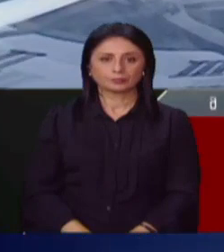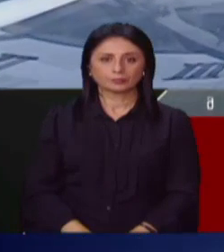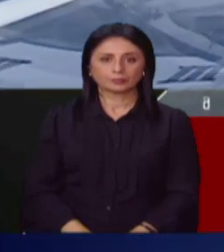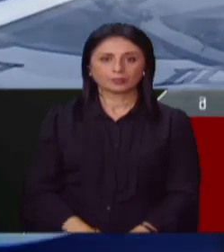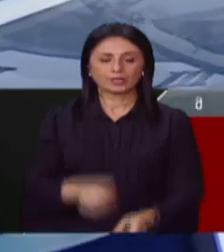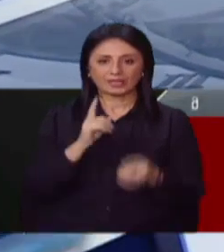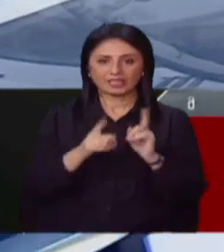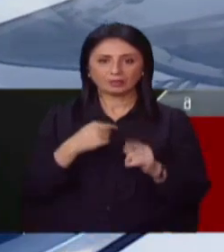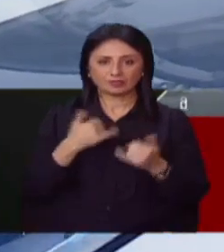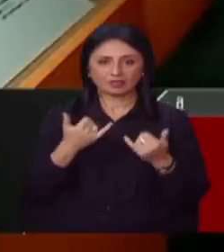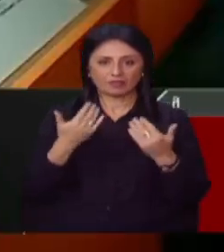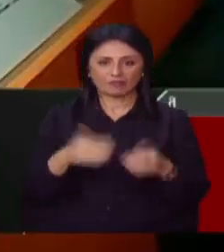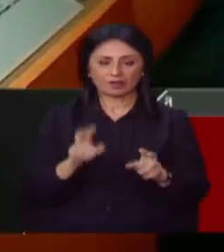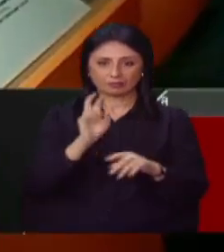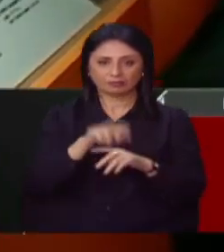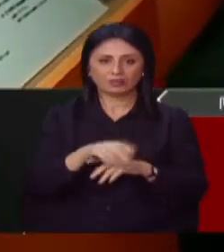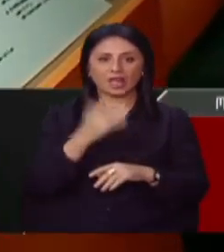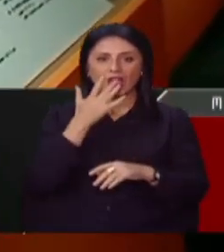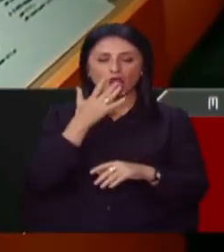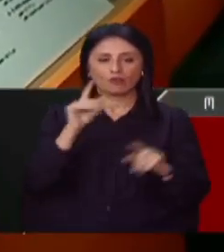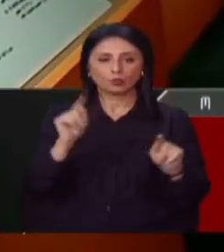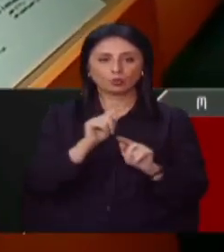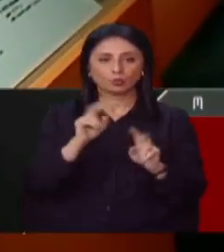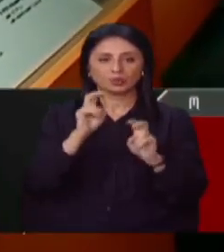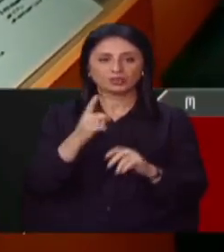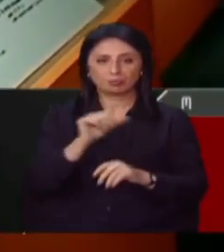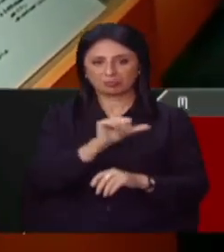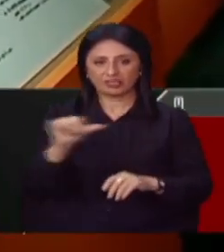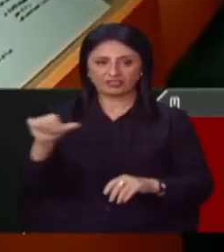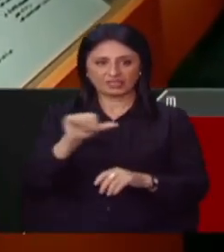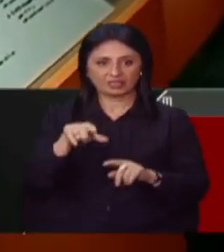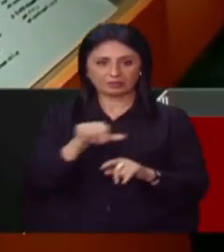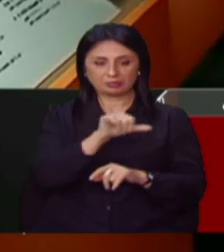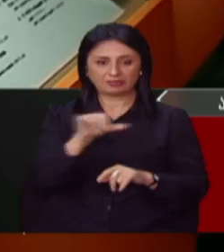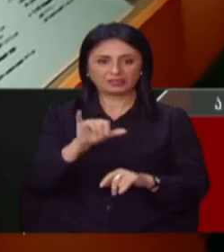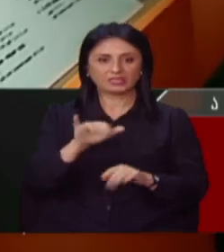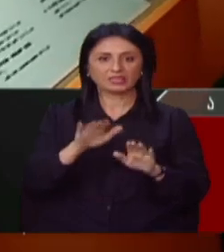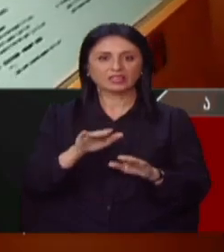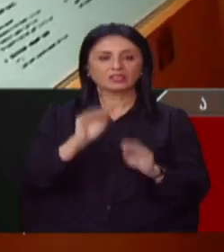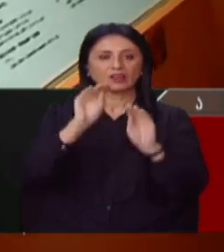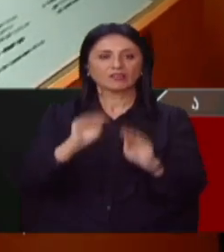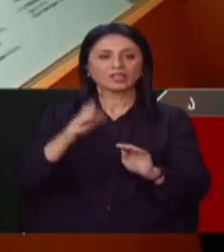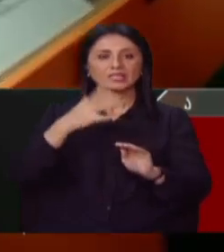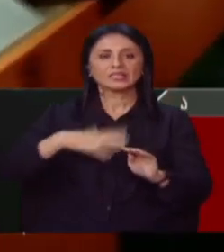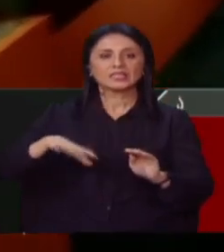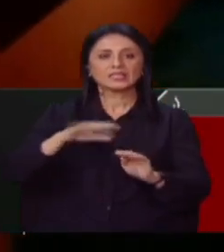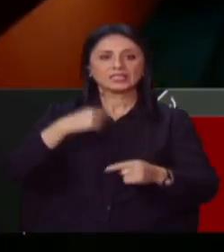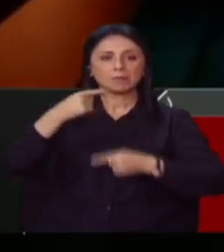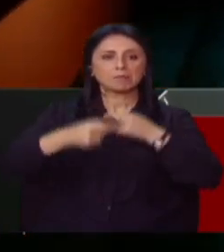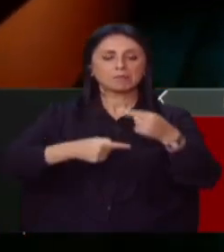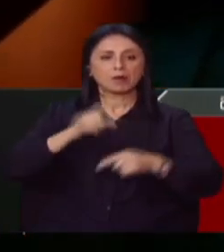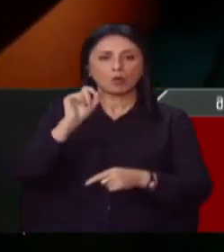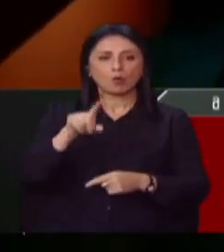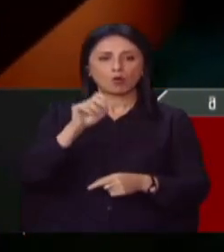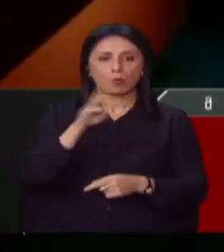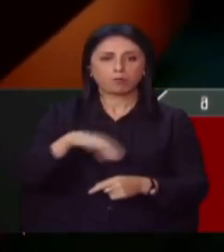Vasil Nadula, ce nahla u kojim popebit eronul muzeum și pirul sartulze, im sartulze, sadac, canta se bulia sa cartulos mem cu drobis,